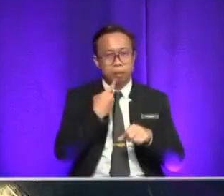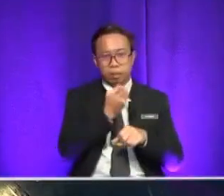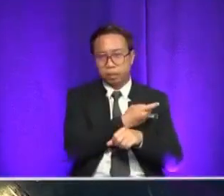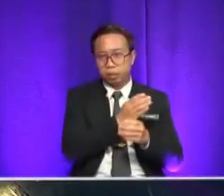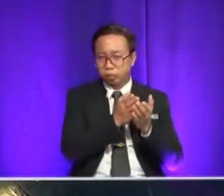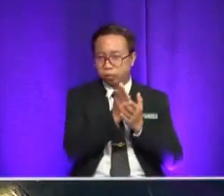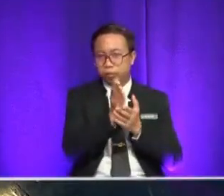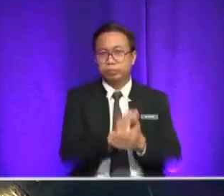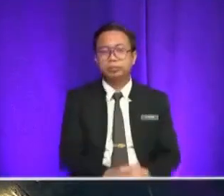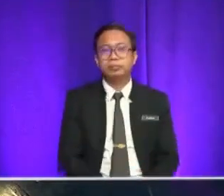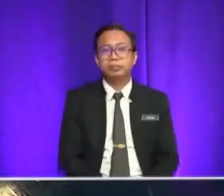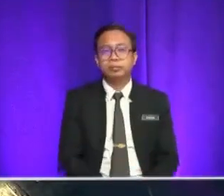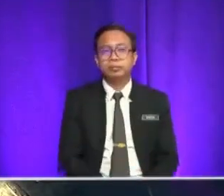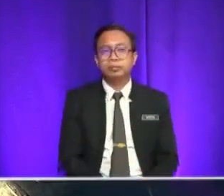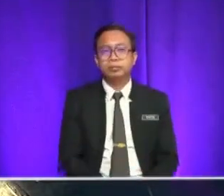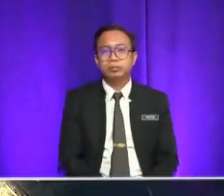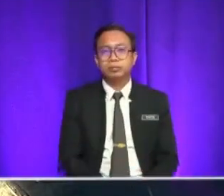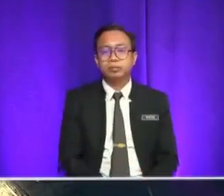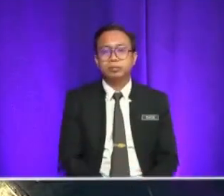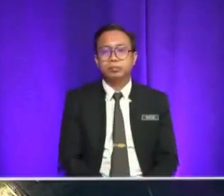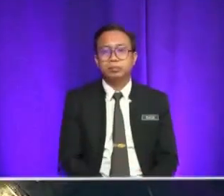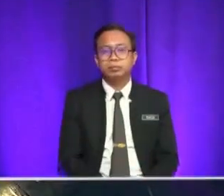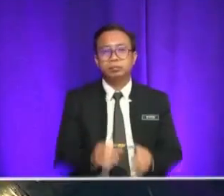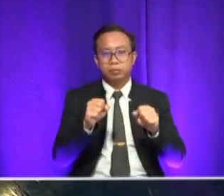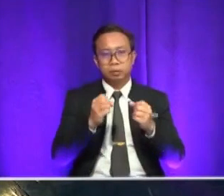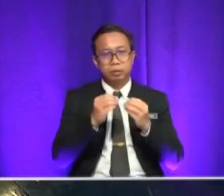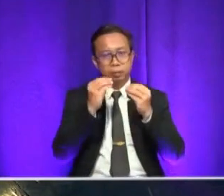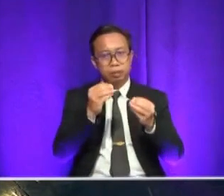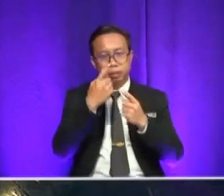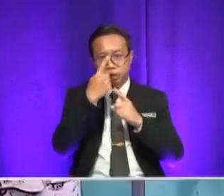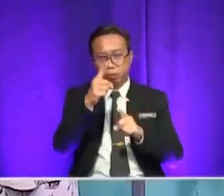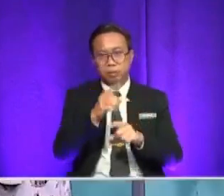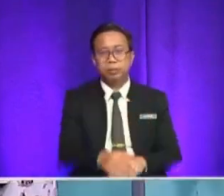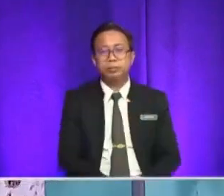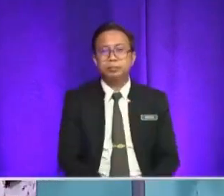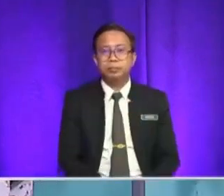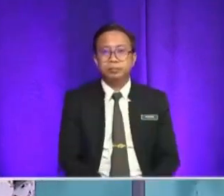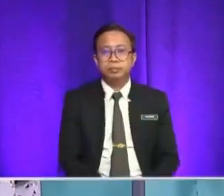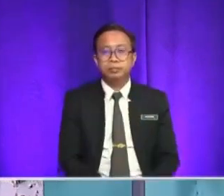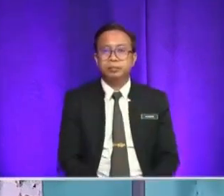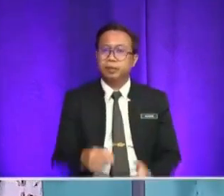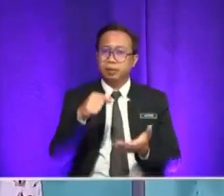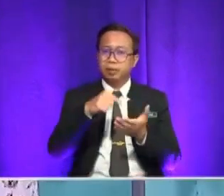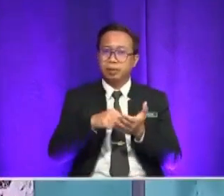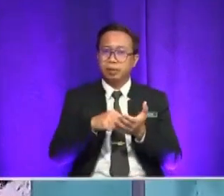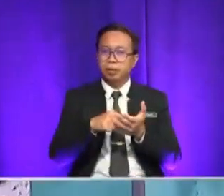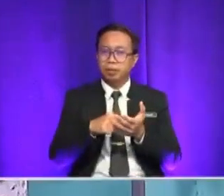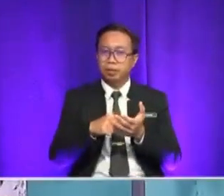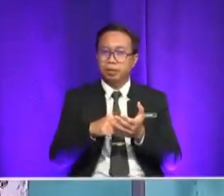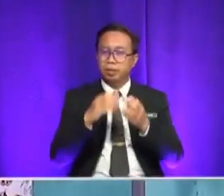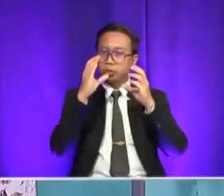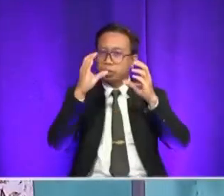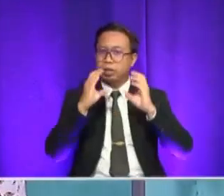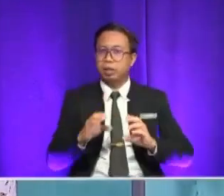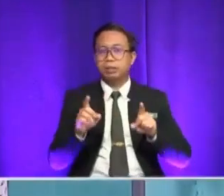cikgu. Okey, seterusnya. Ni mungkin cikgu boleh terus berikan jawapan. Okey, yang ini saya terus bagi jawapan ya. Yep. Sebenarnya ini adalah prosedur yang sama.